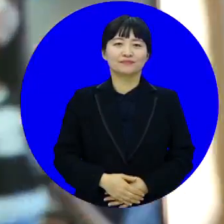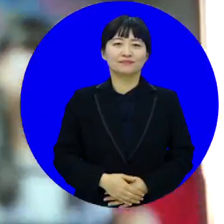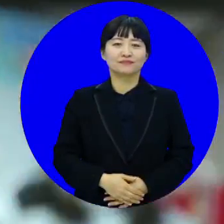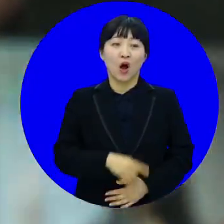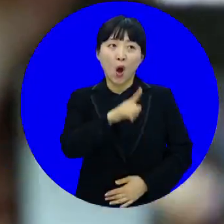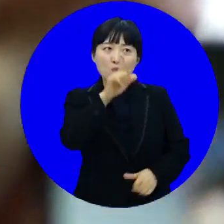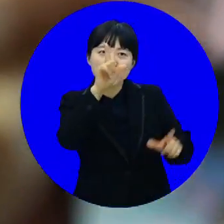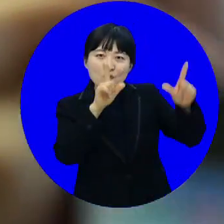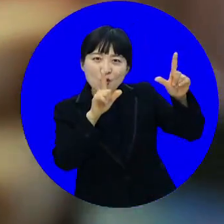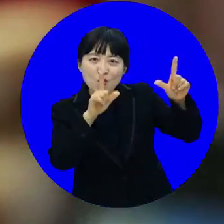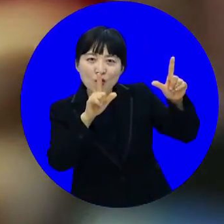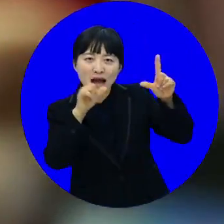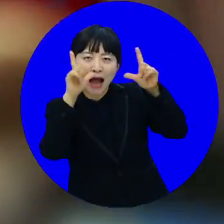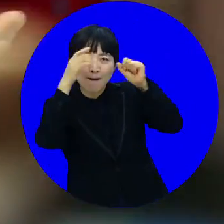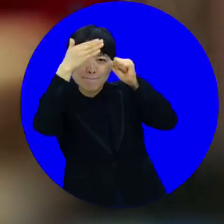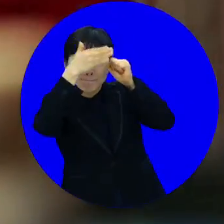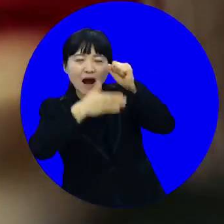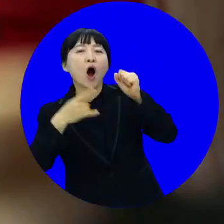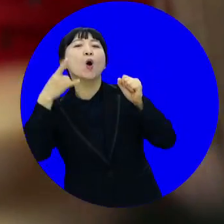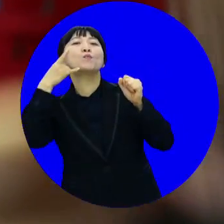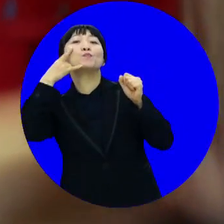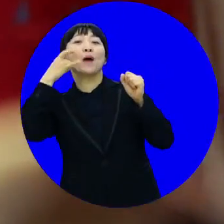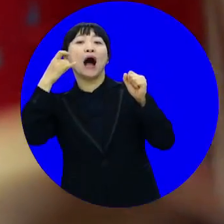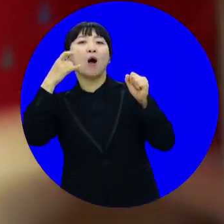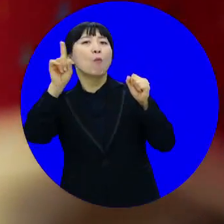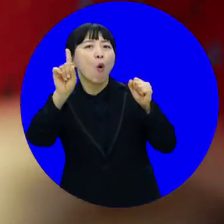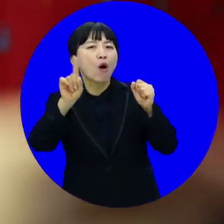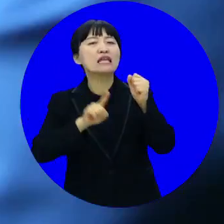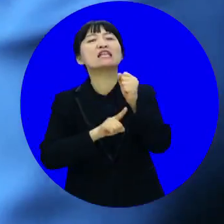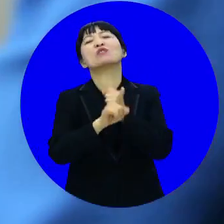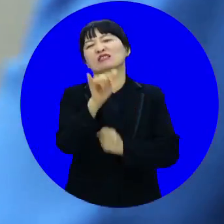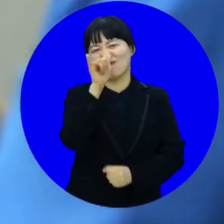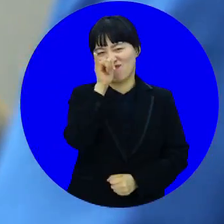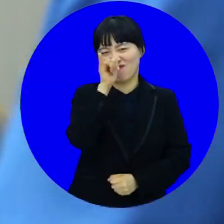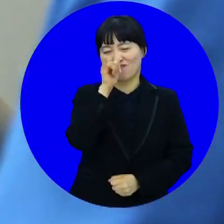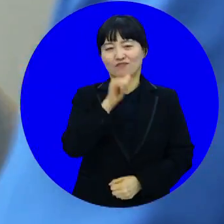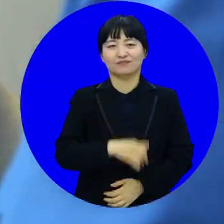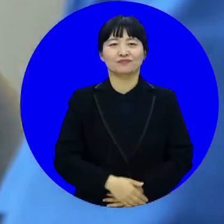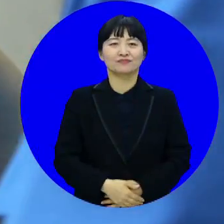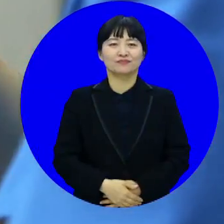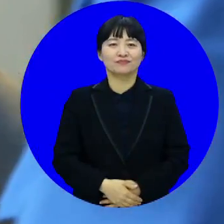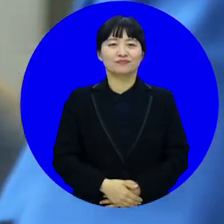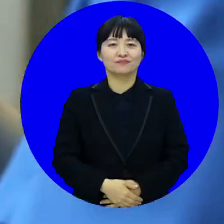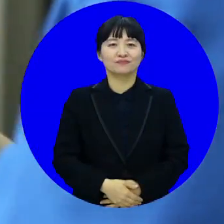그 모습을 사진에 담는 엄마, 거기엔 다 이유가 있습니다.